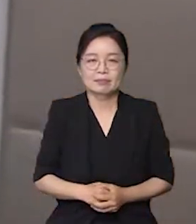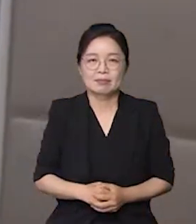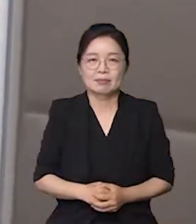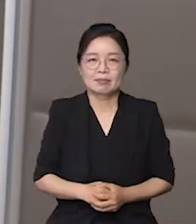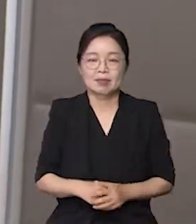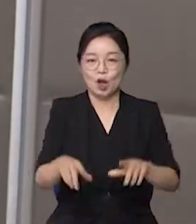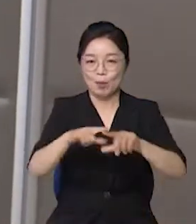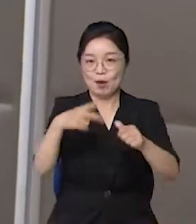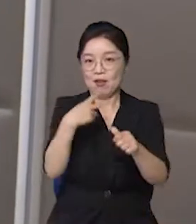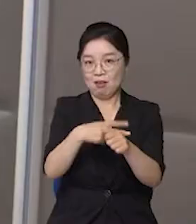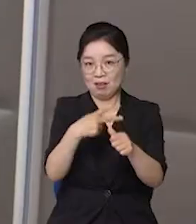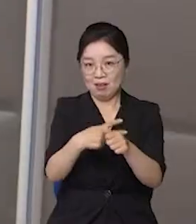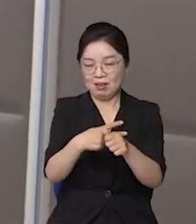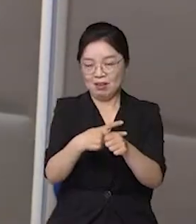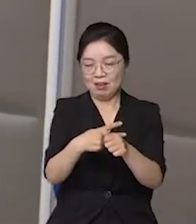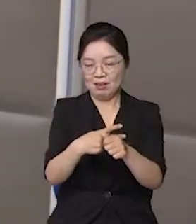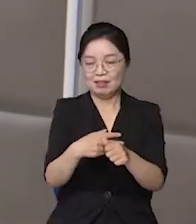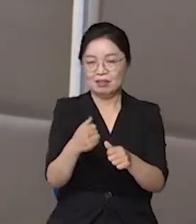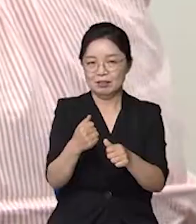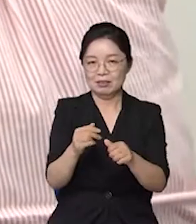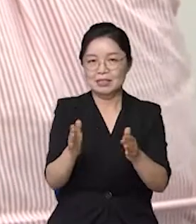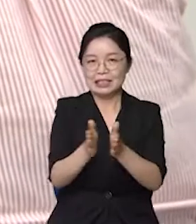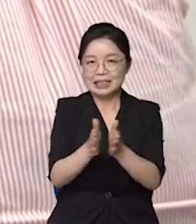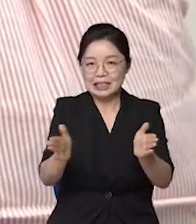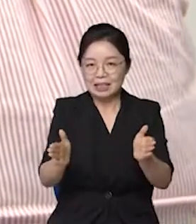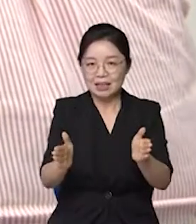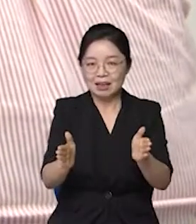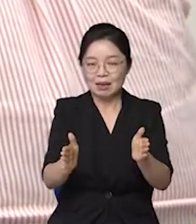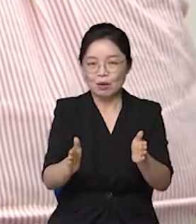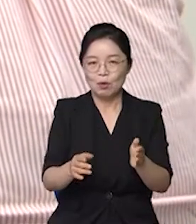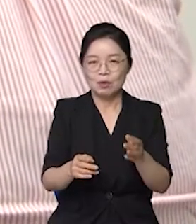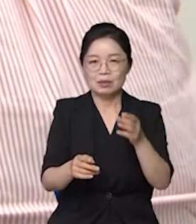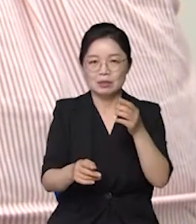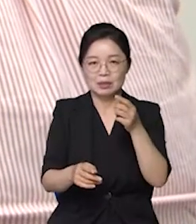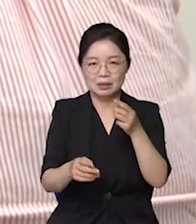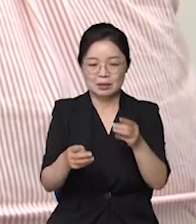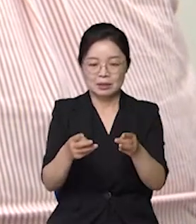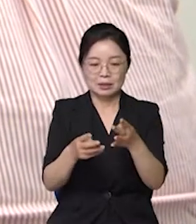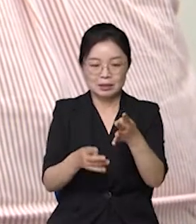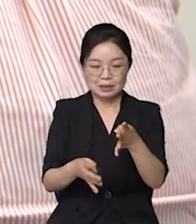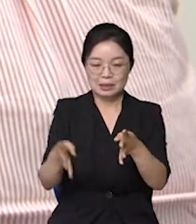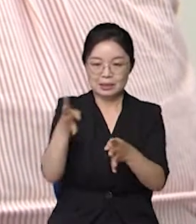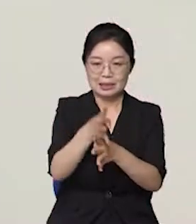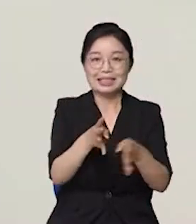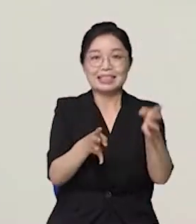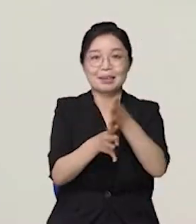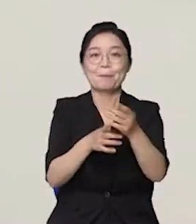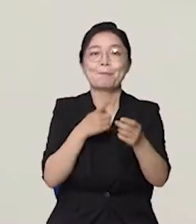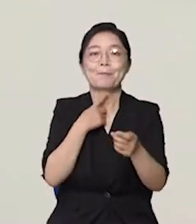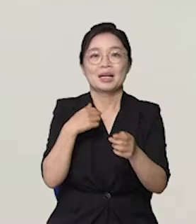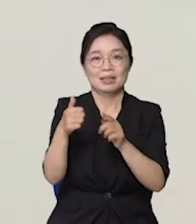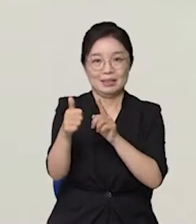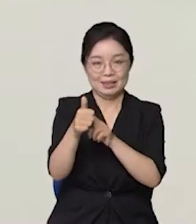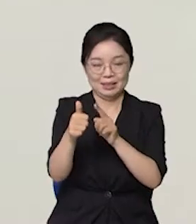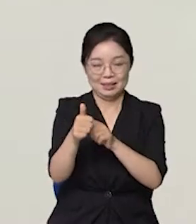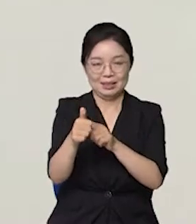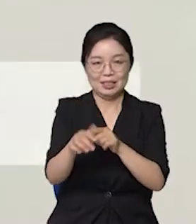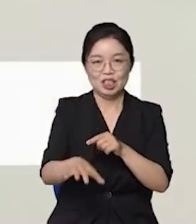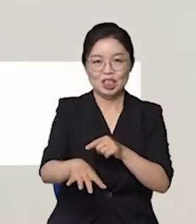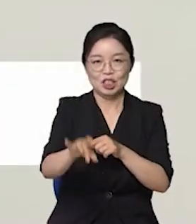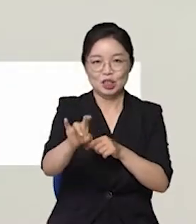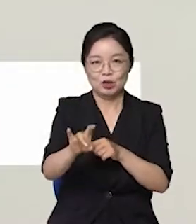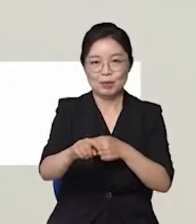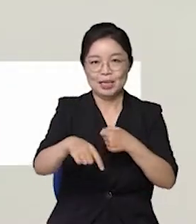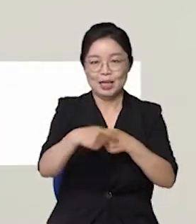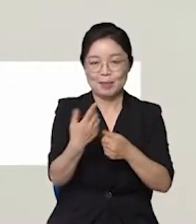평교사 출신으로는 처음으로 교육감에 당선된 뒤 3선을 지낸 장희국 교육감. 당선 직후 전국 최초로